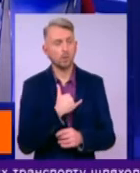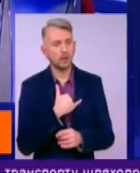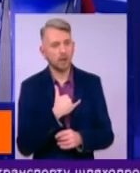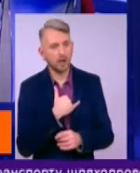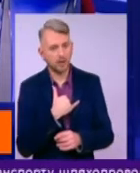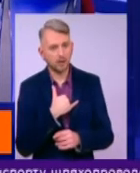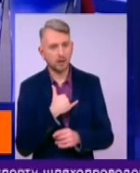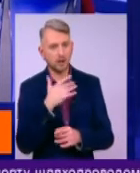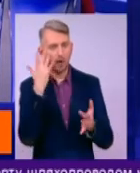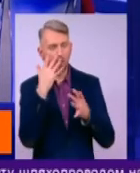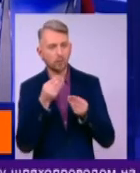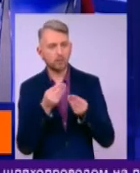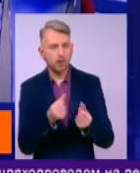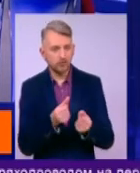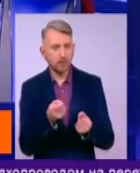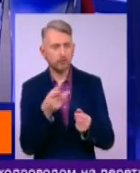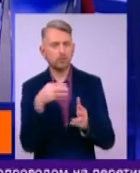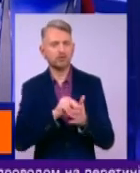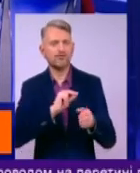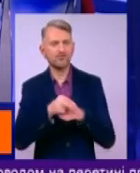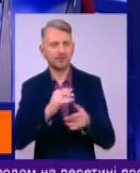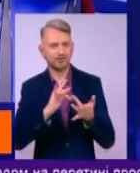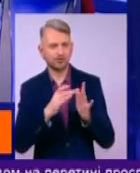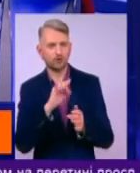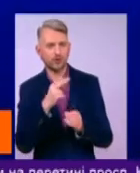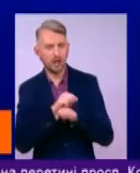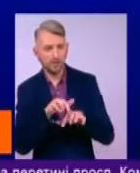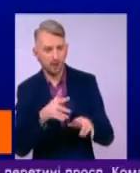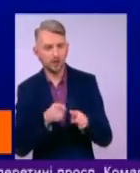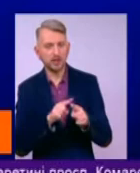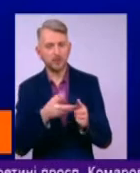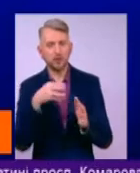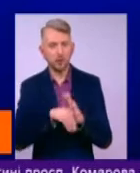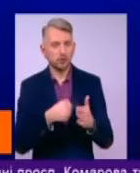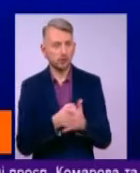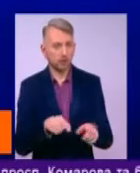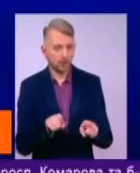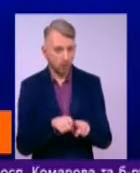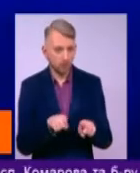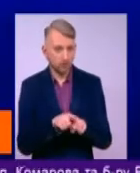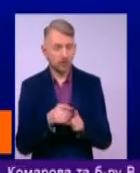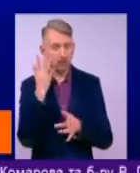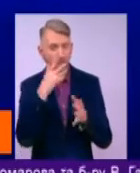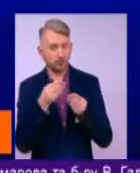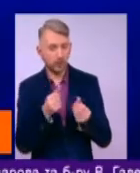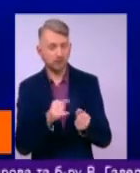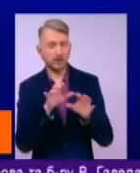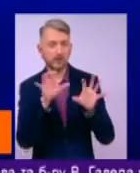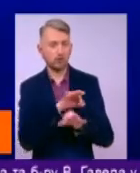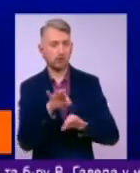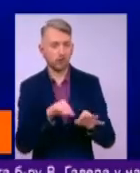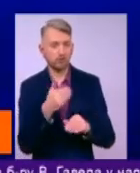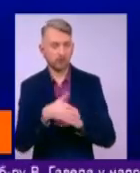кажучи, розбещення, в тому числі і через соціальні мережі, це відноситься до такого ж розбещення. І законопроект, ну, як вже